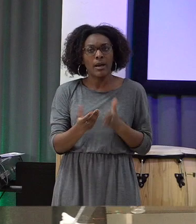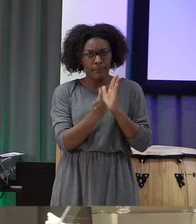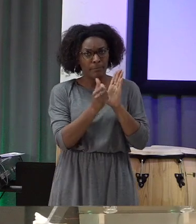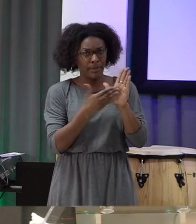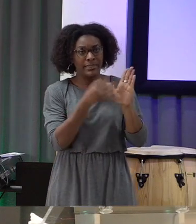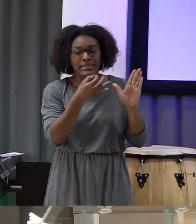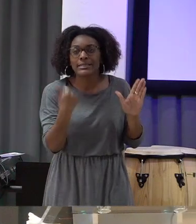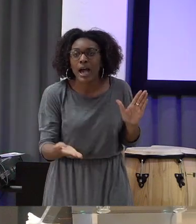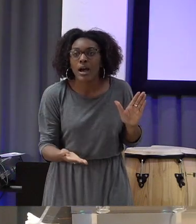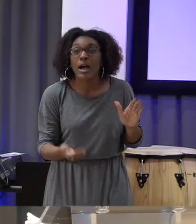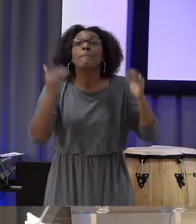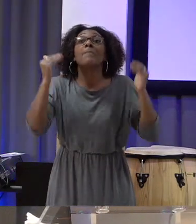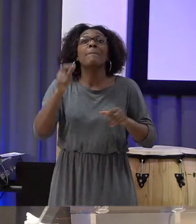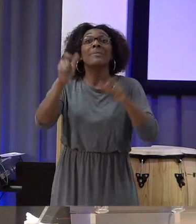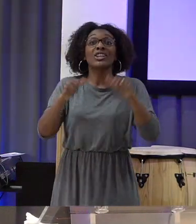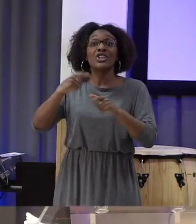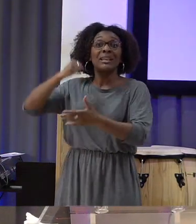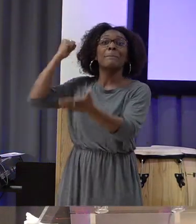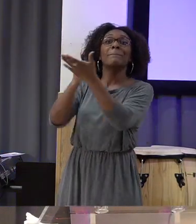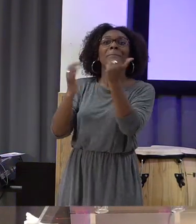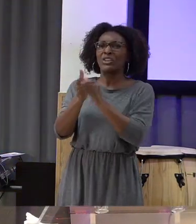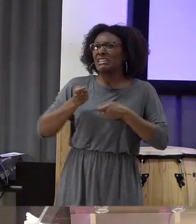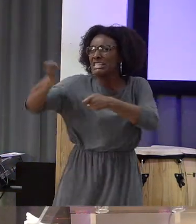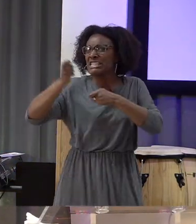que même ceux qui l'ont percé le verront.